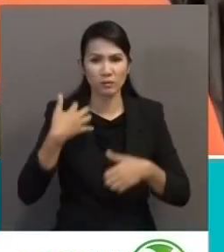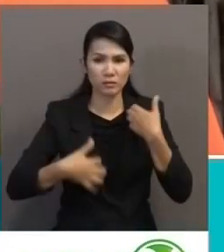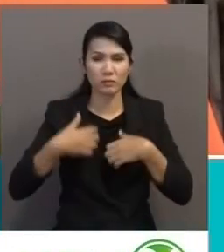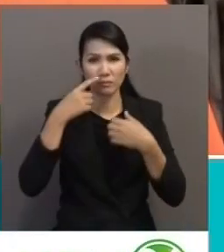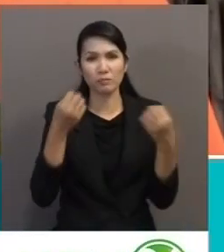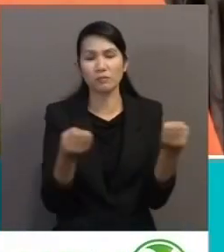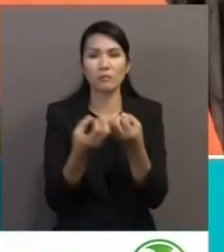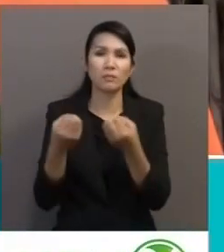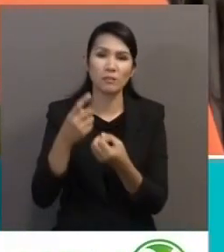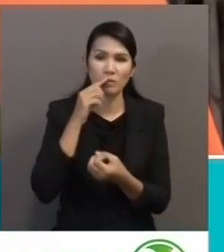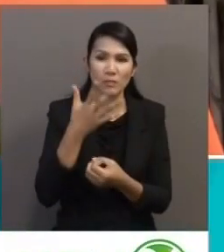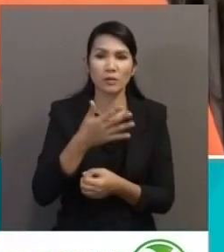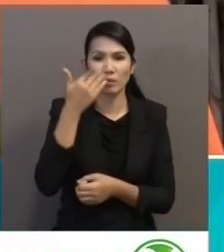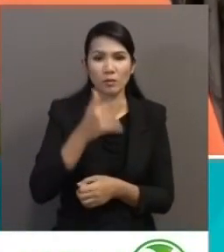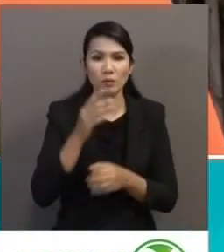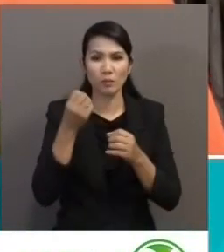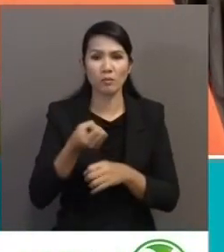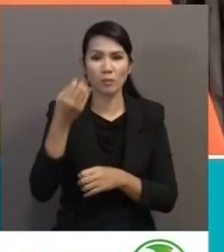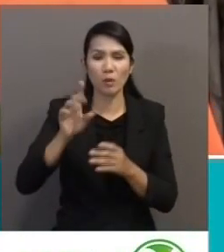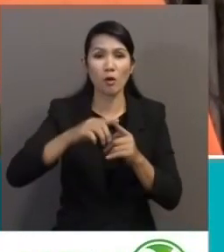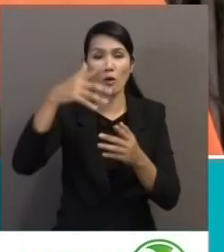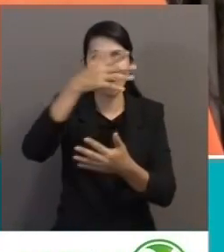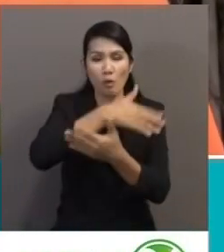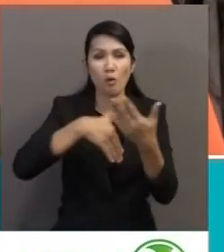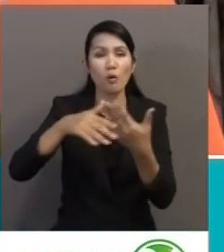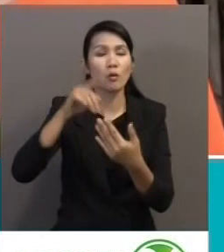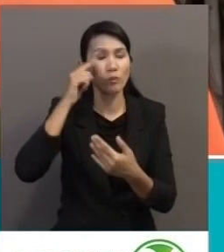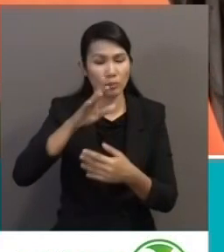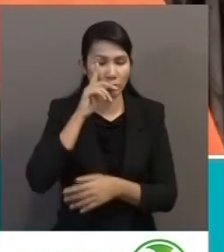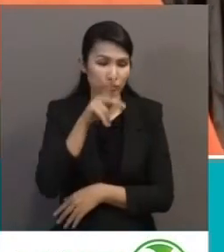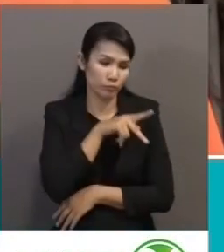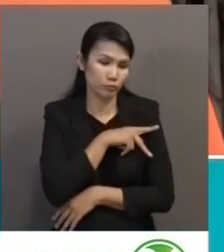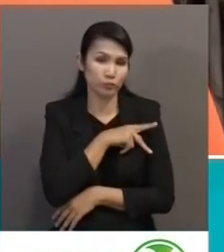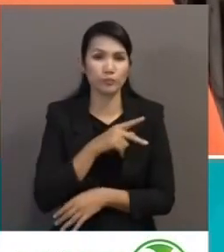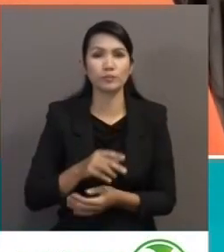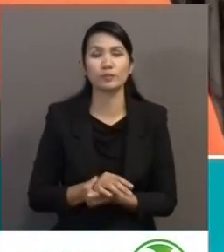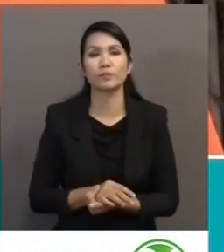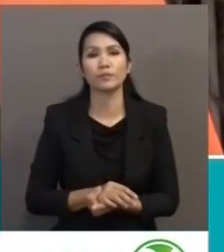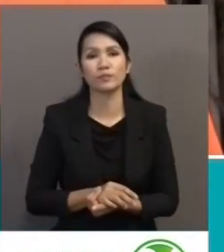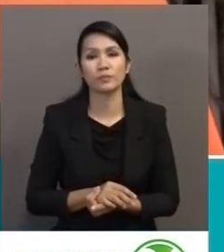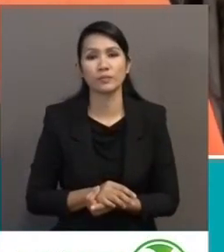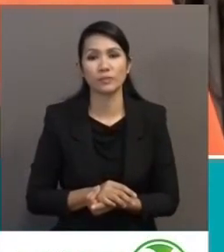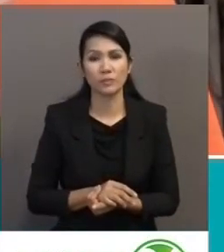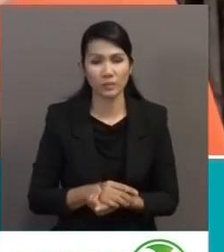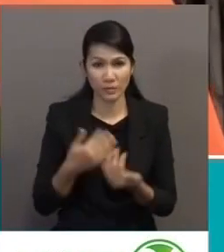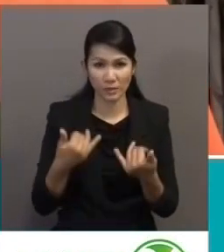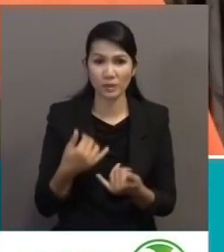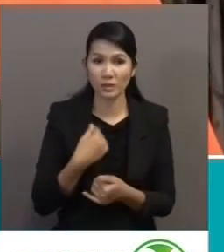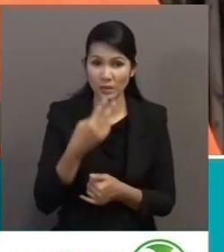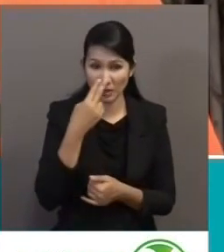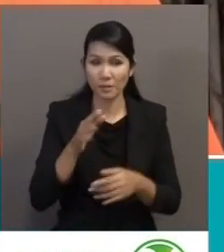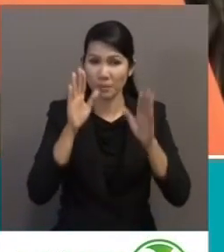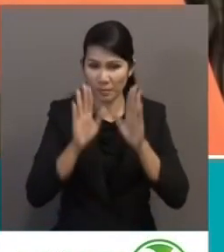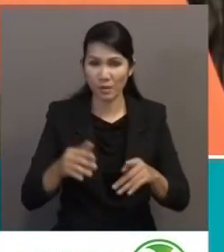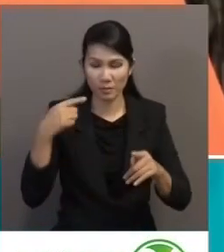เขาเพราะส่วนมากพี่น้องที่อยู่บ้านนอกนับถือศาสนาพุทธกันทั้งนั้น ก่อนหน้านี้ก็เห็นความเคลื่อนไหวลักษณะคล้